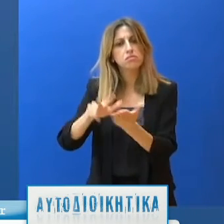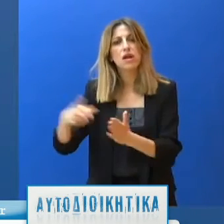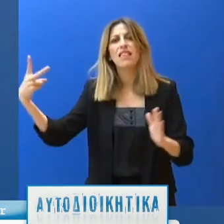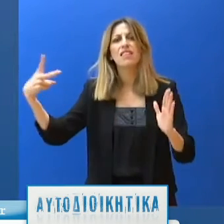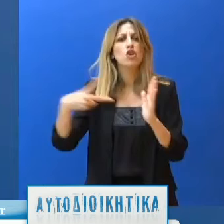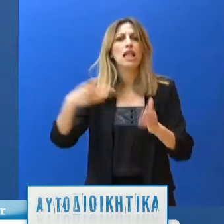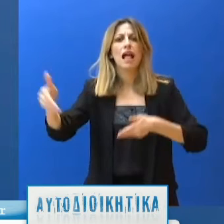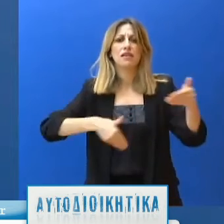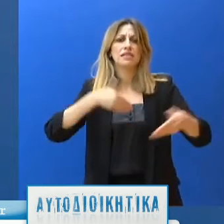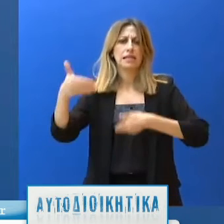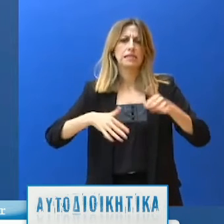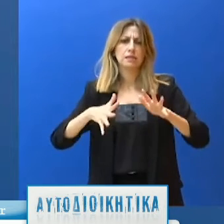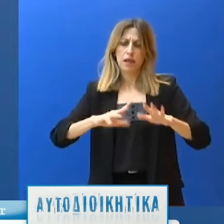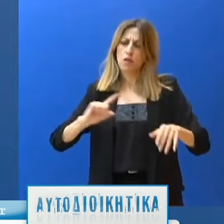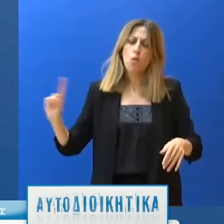όλες.